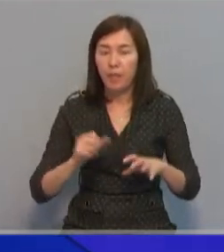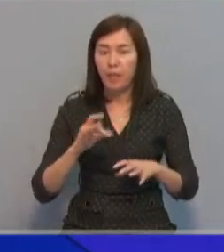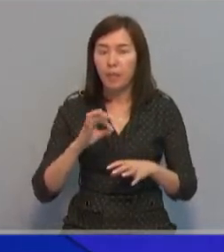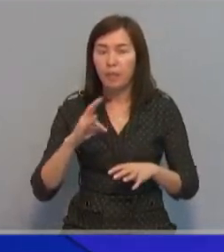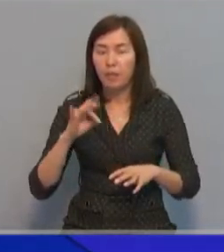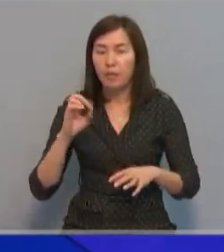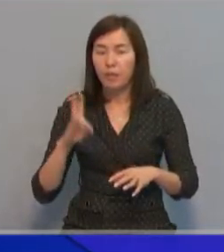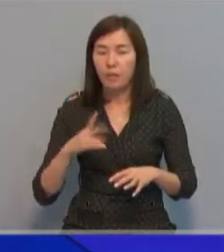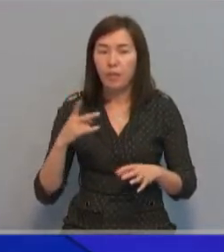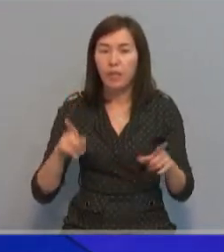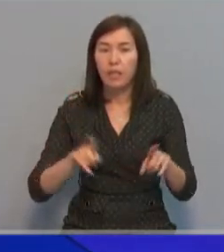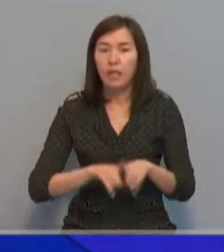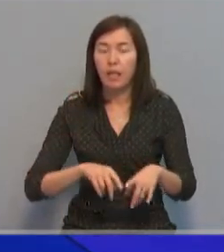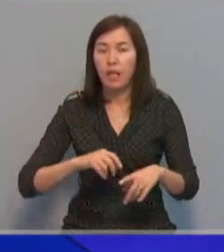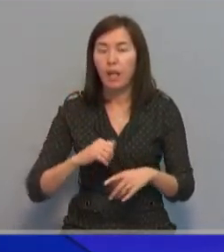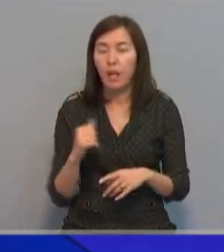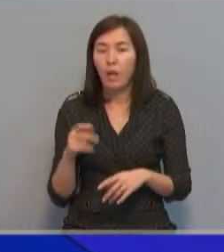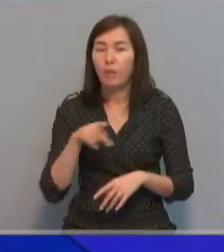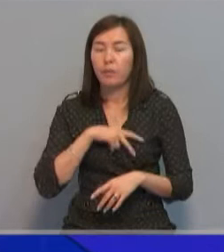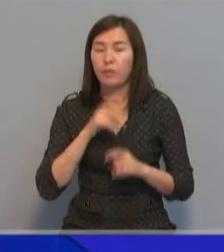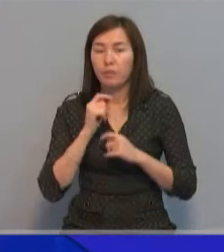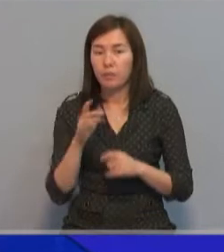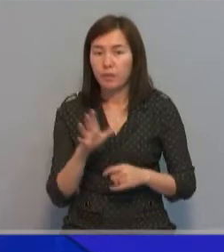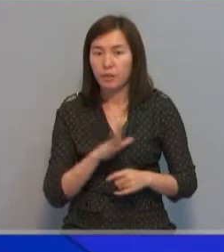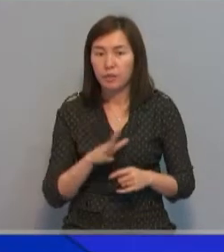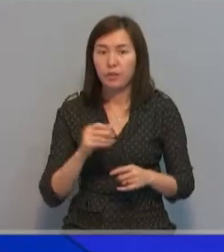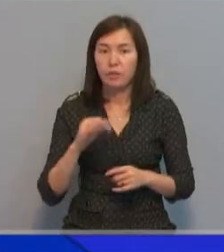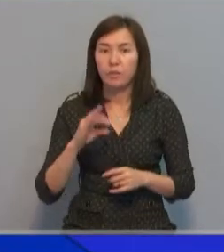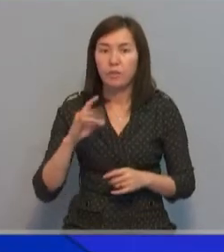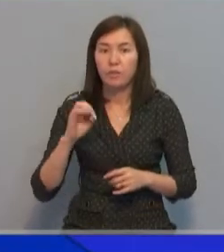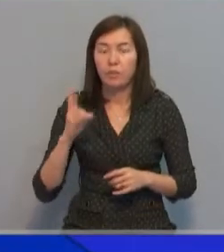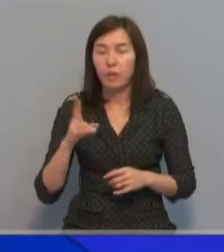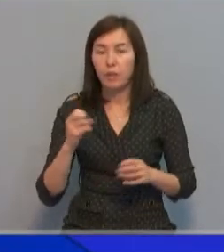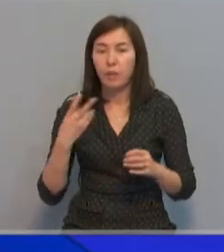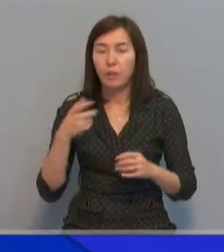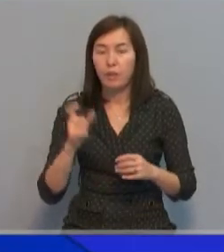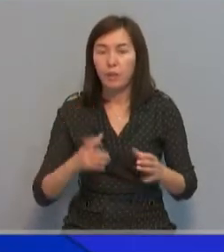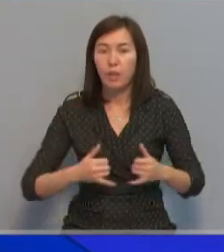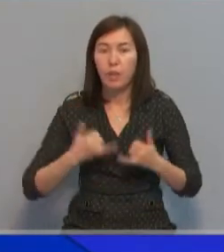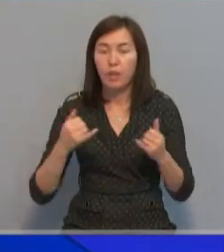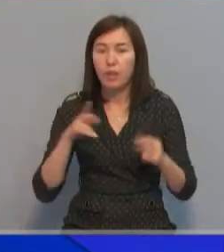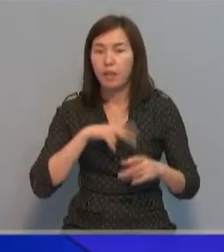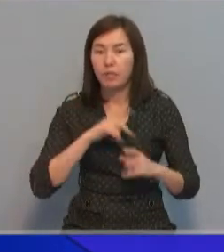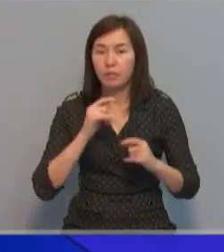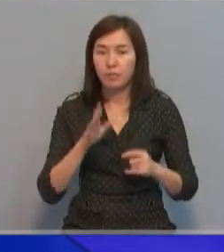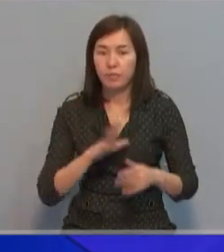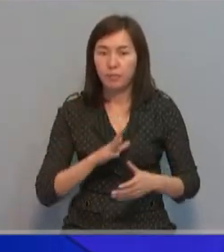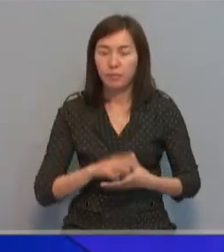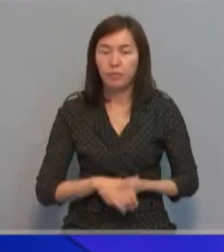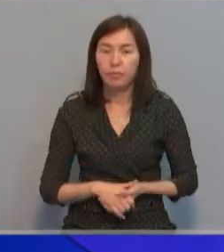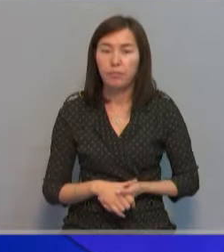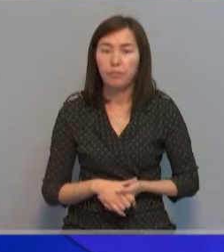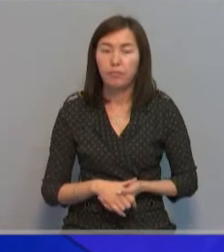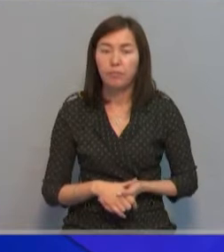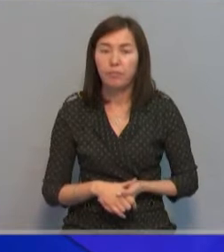Арслан Хусейн екінші дәрежелі достық орденінің иегерлері атанды. Ал Ғани Рысбеков бастаған 12 азамат құрмет орденімен наградталды. Бұл